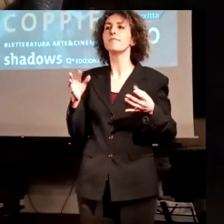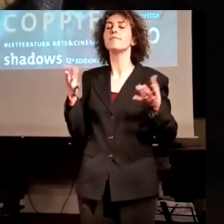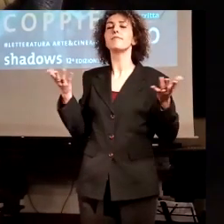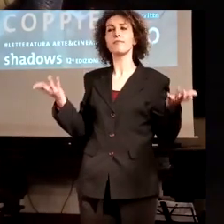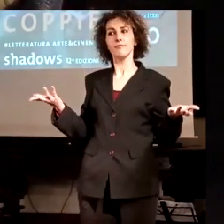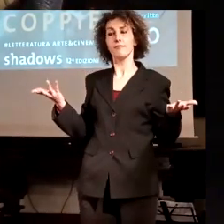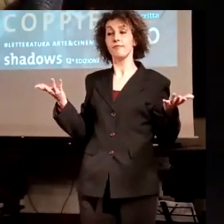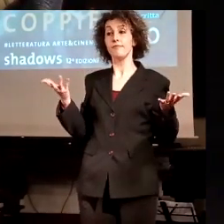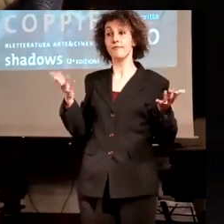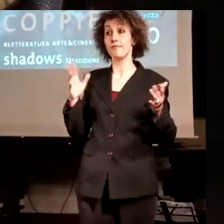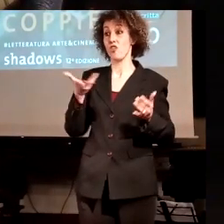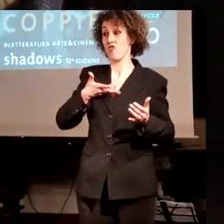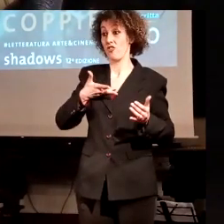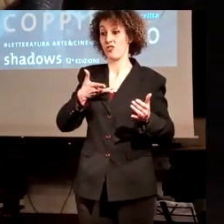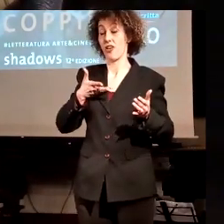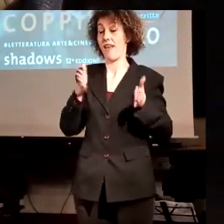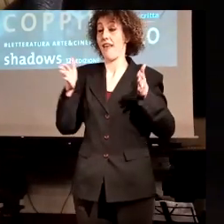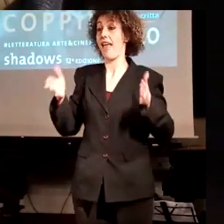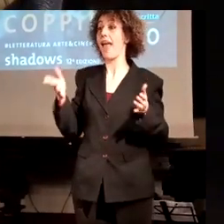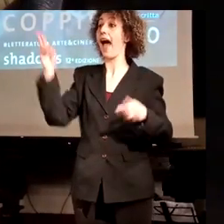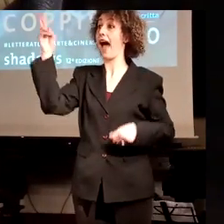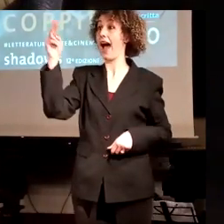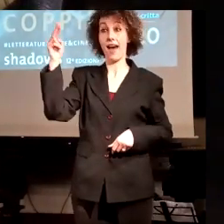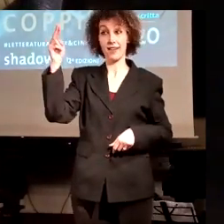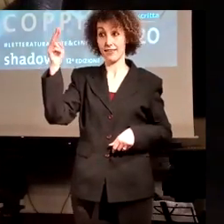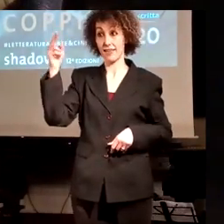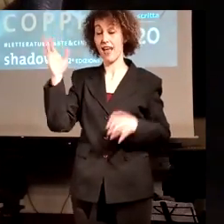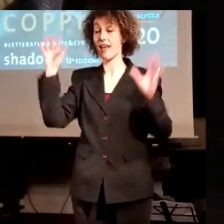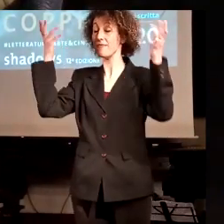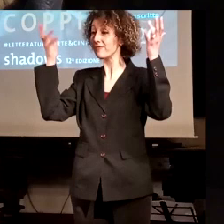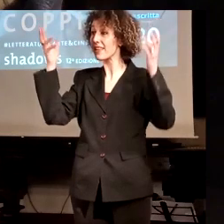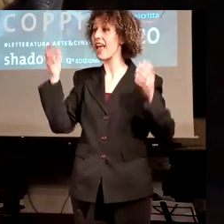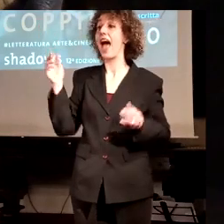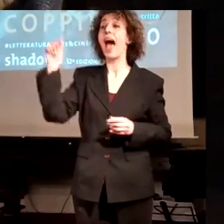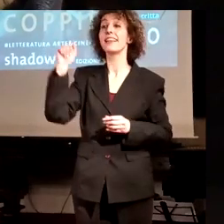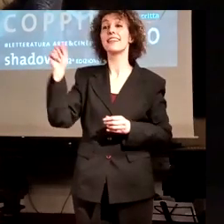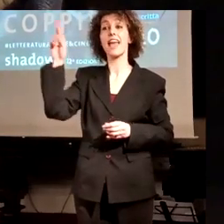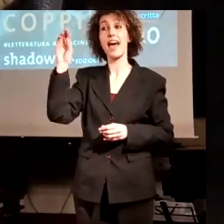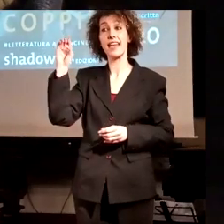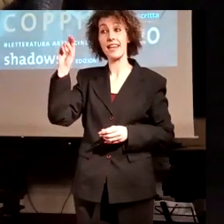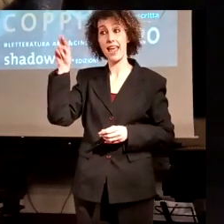diciamo artistica della nostra manifestazione vi chiedo un applauso per andrea renzi